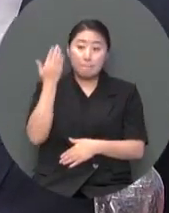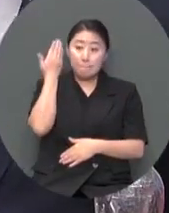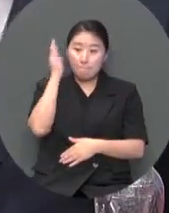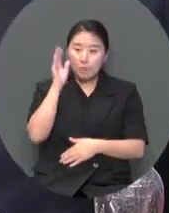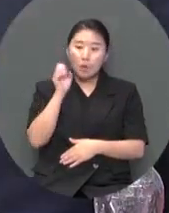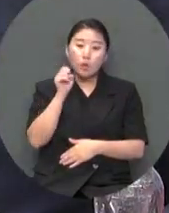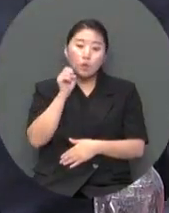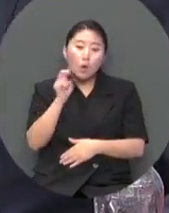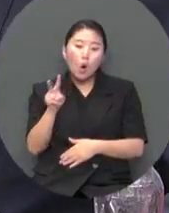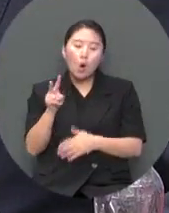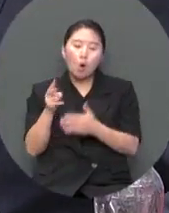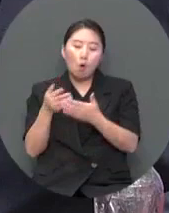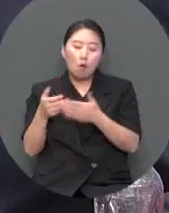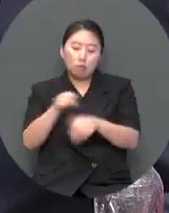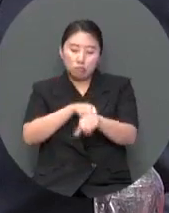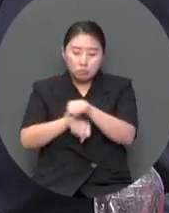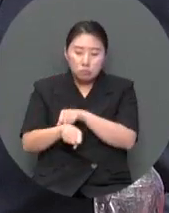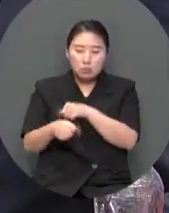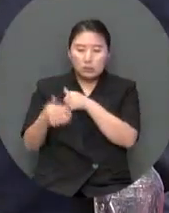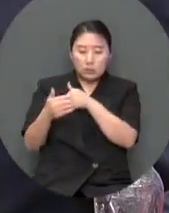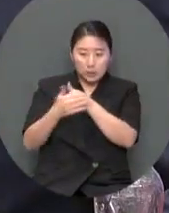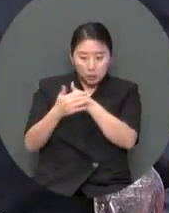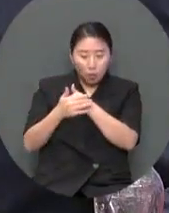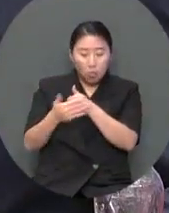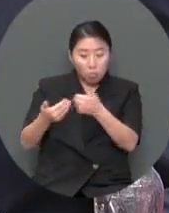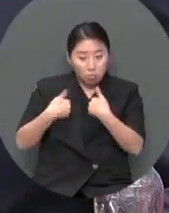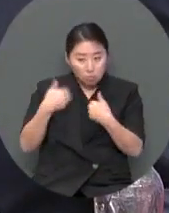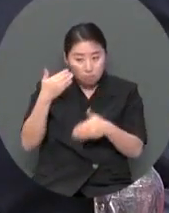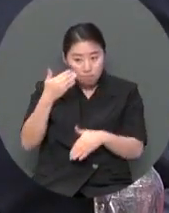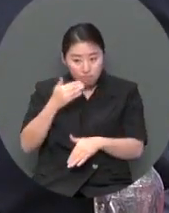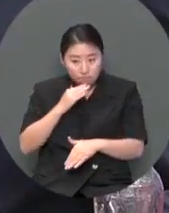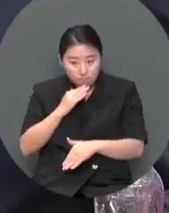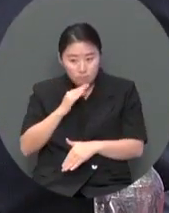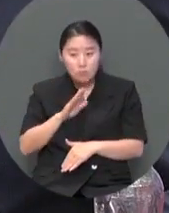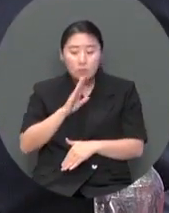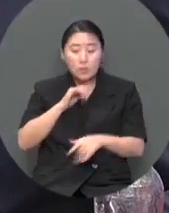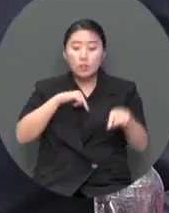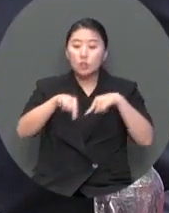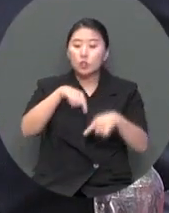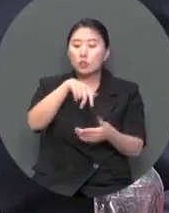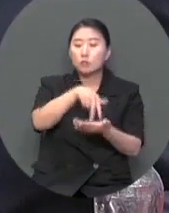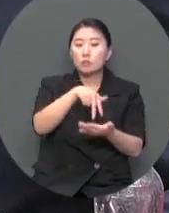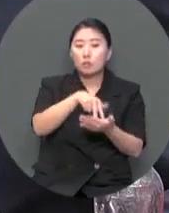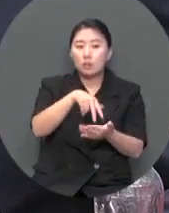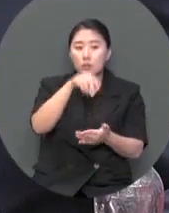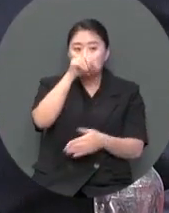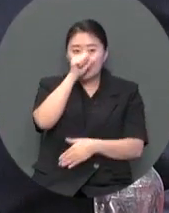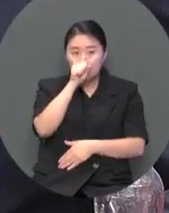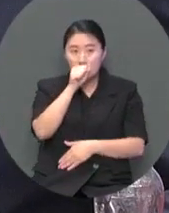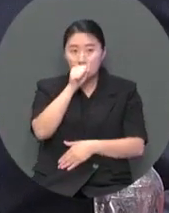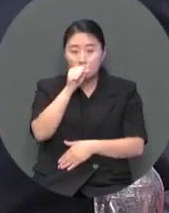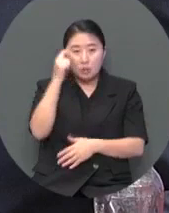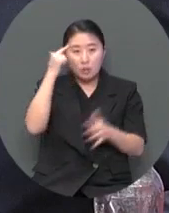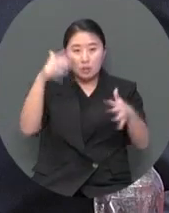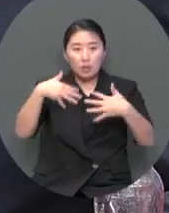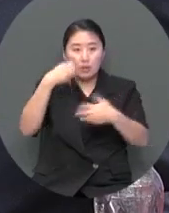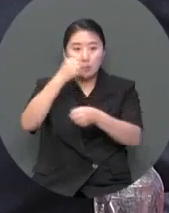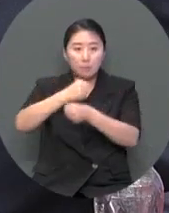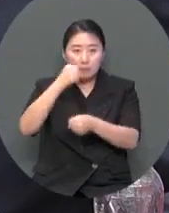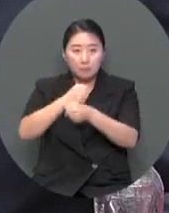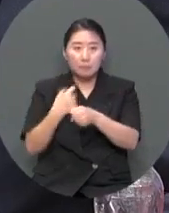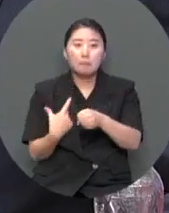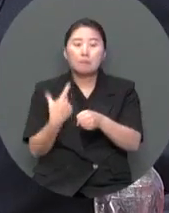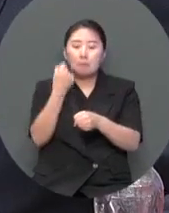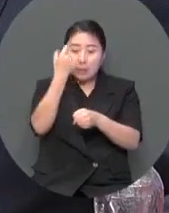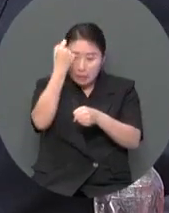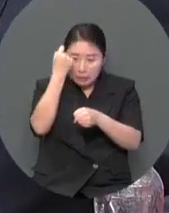최근에 여당에서도 적극적으로 지원을 하고 계시는 걸로 알고 있습니다. 정말 정치권에서 좋은 타협안을 만드셔서